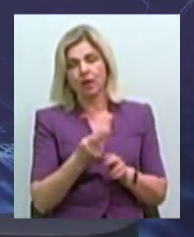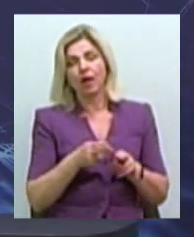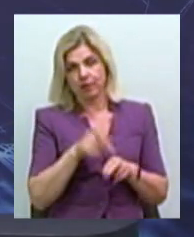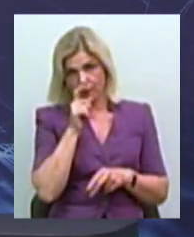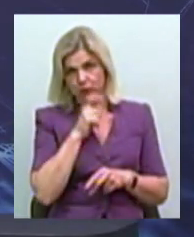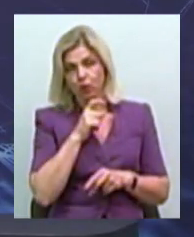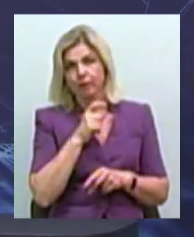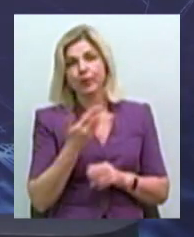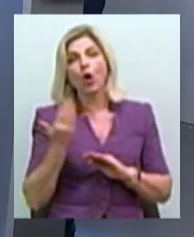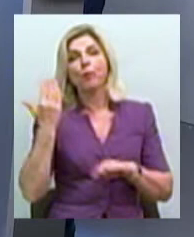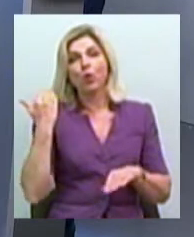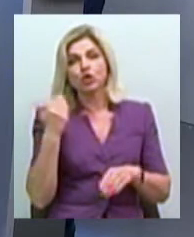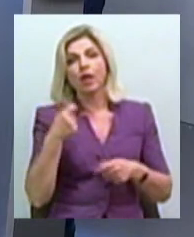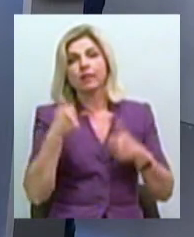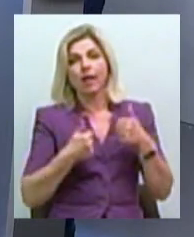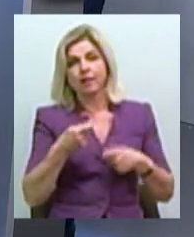Прошлый тендер, который был проведен,